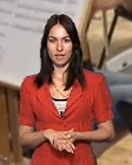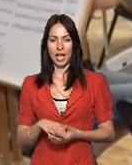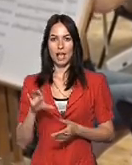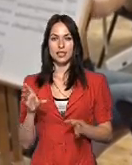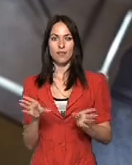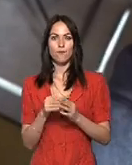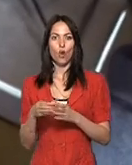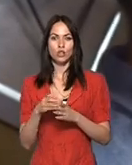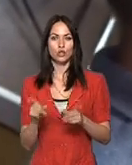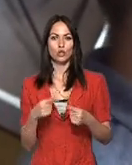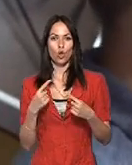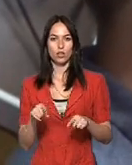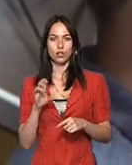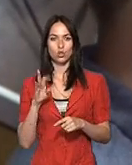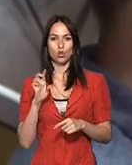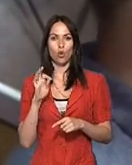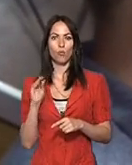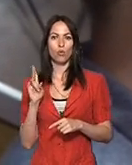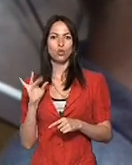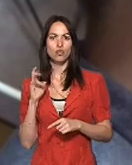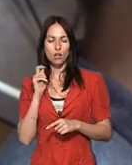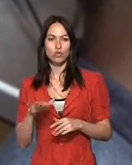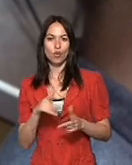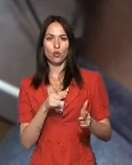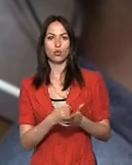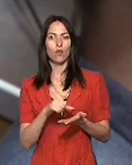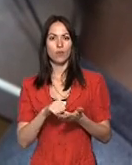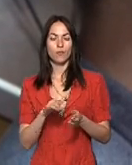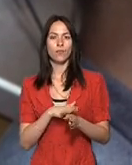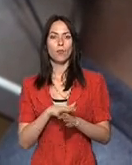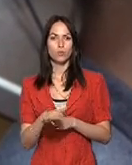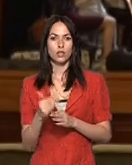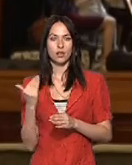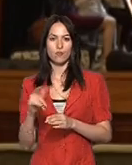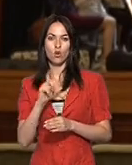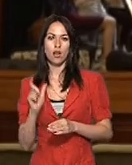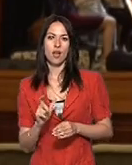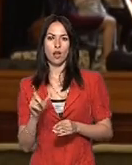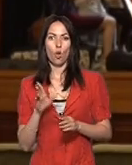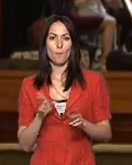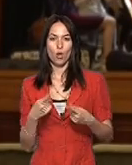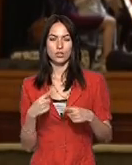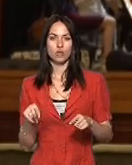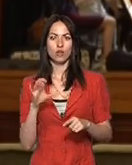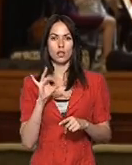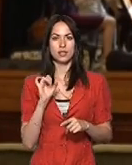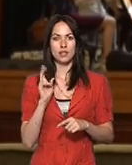Симфонічний оркестр «Слобожанський» готується до виступу. Виконують твори композитора Ісаака Дунаєвського.